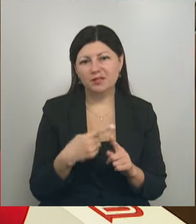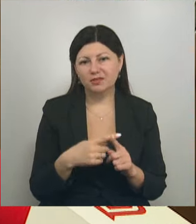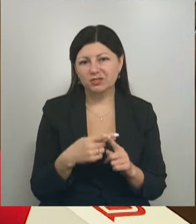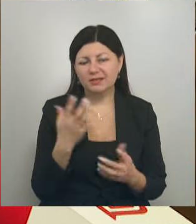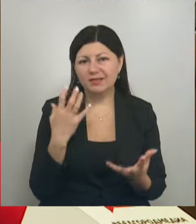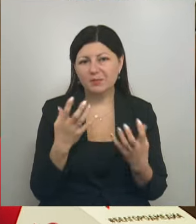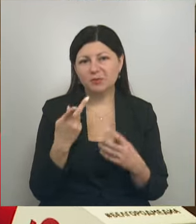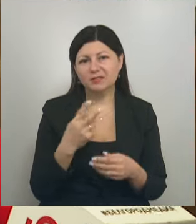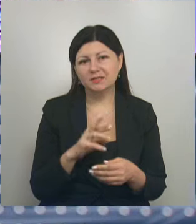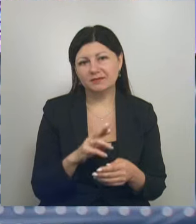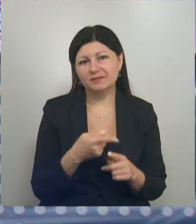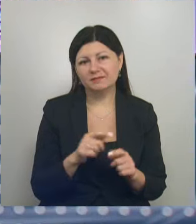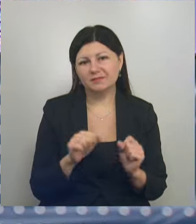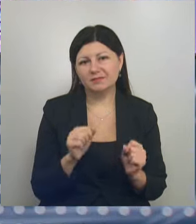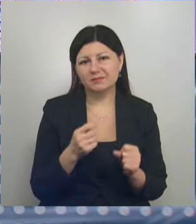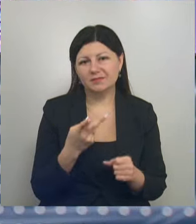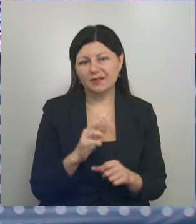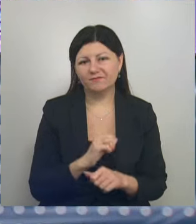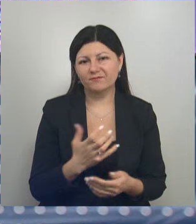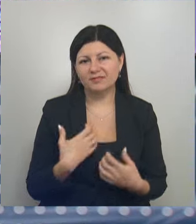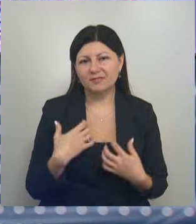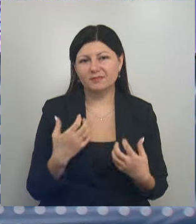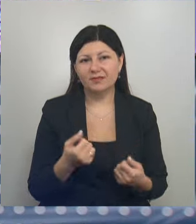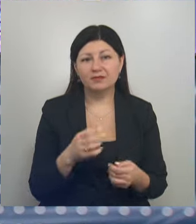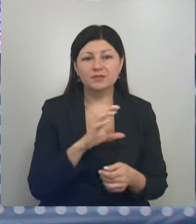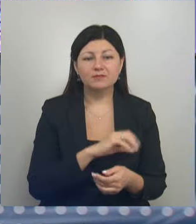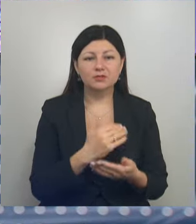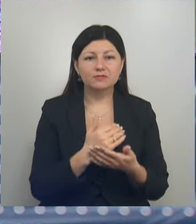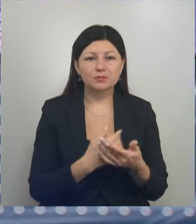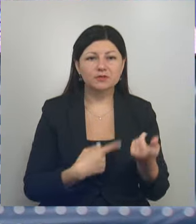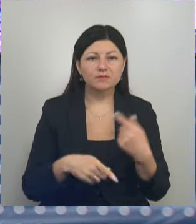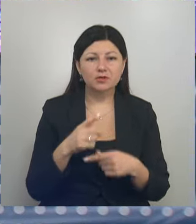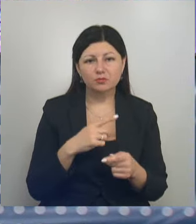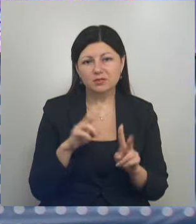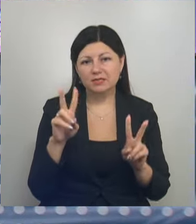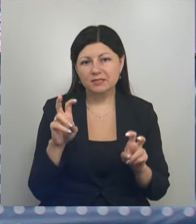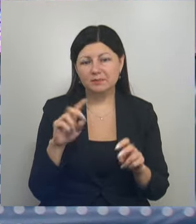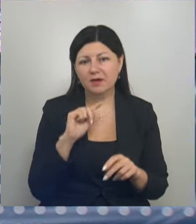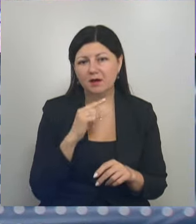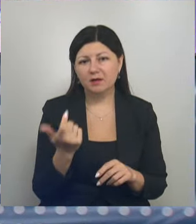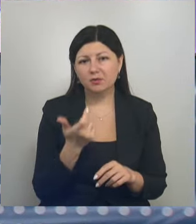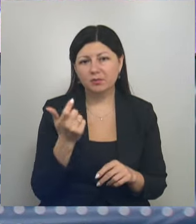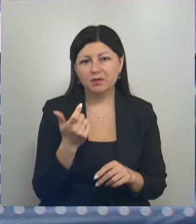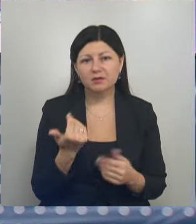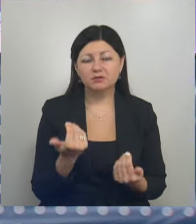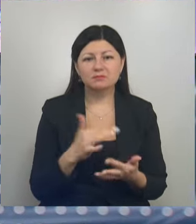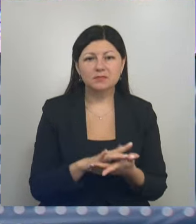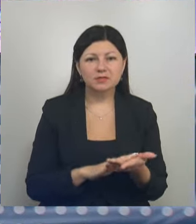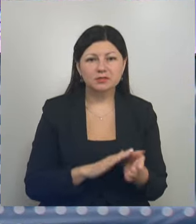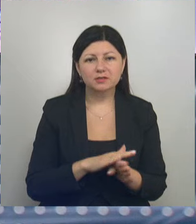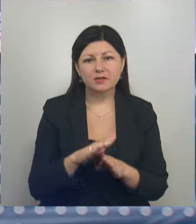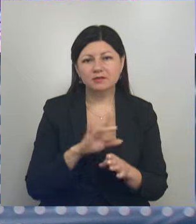и стимул для выздоровления. В завершении выпуска вернемся к теме экономики. На территории области продолжают